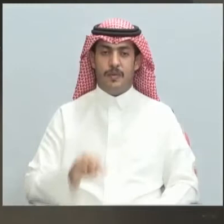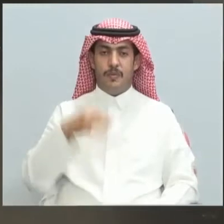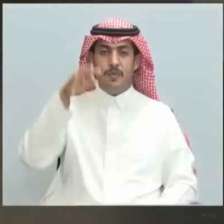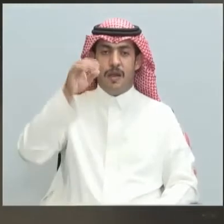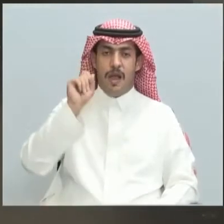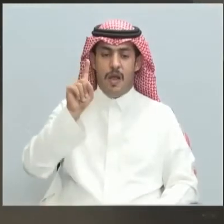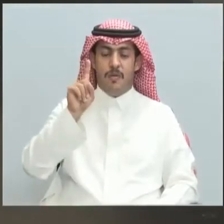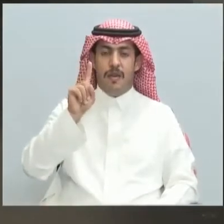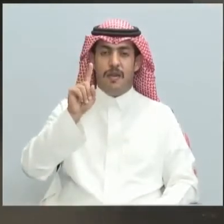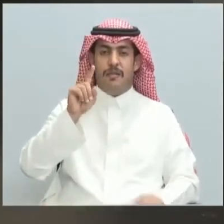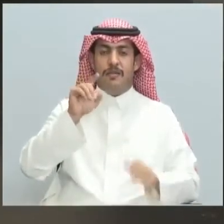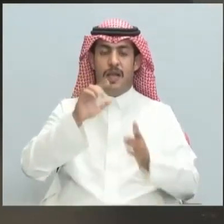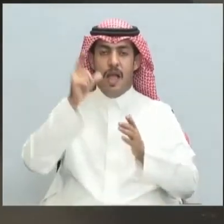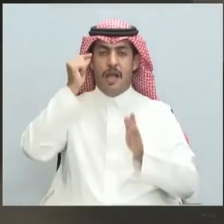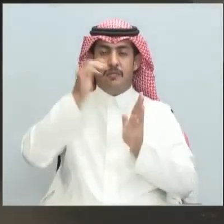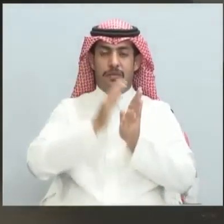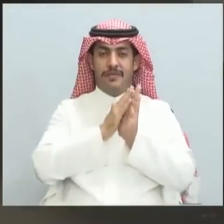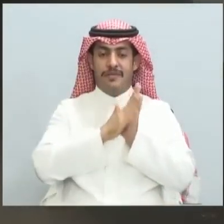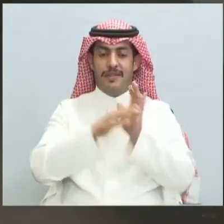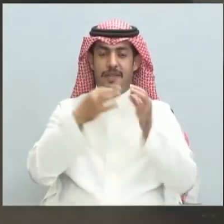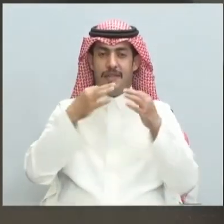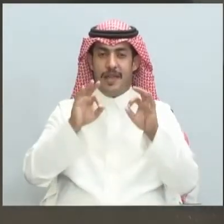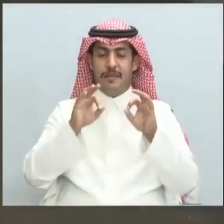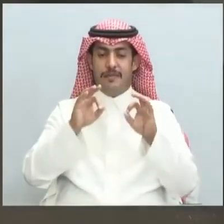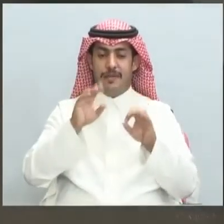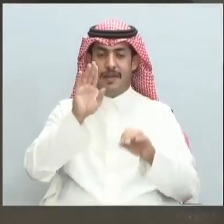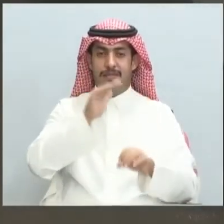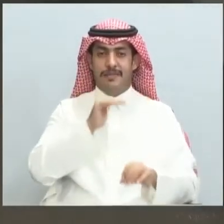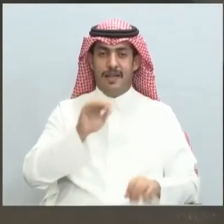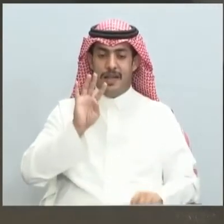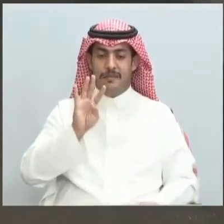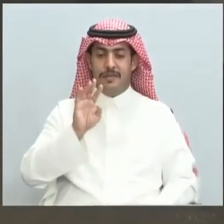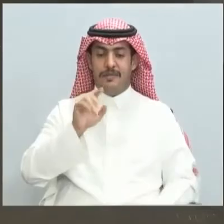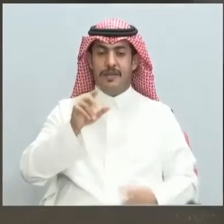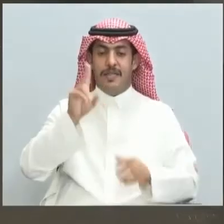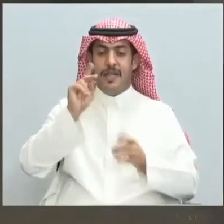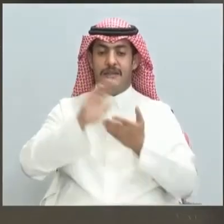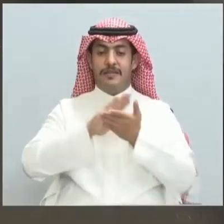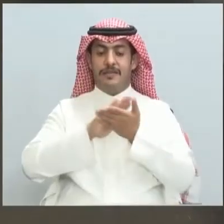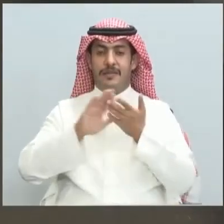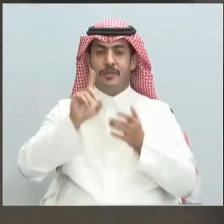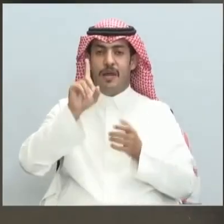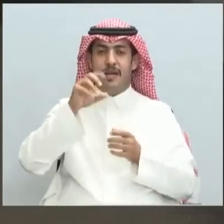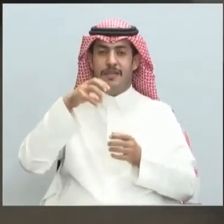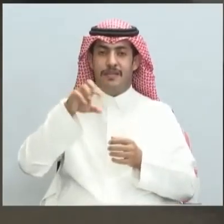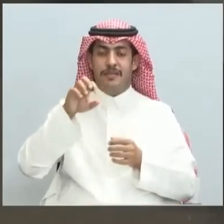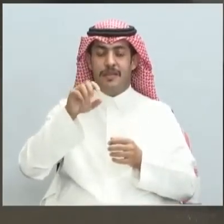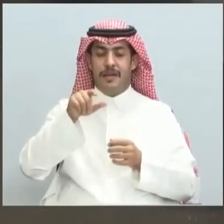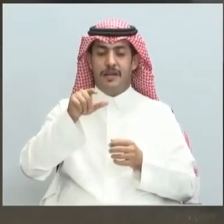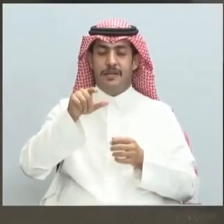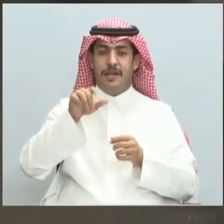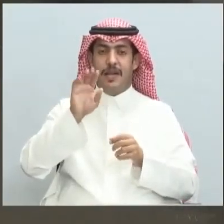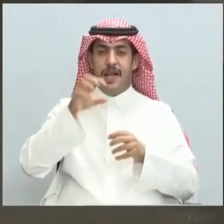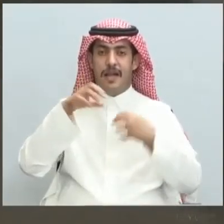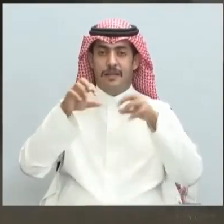الورقه الاولى مضلله جميع الاجزاء الاربعه الورقه الثانيه فقط جزء واحد من اربعه